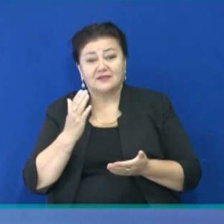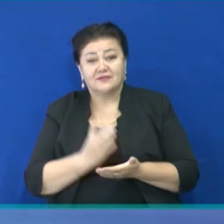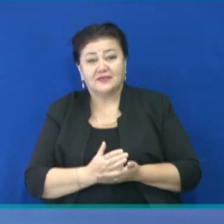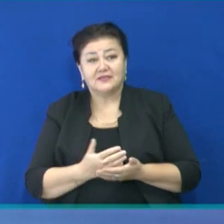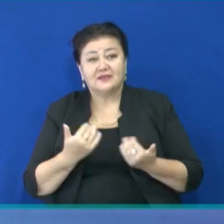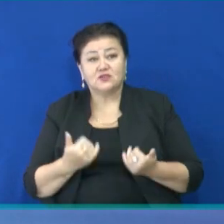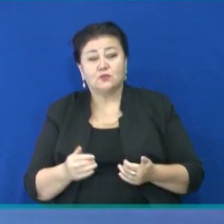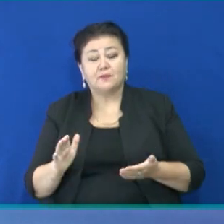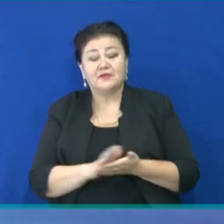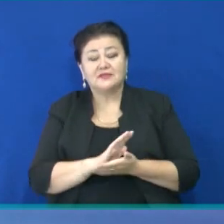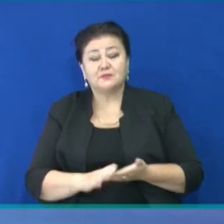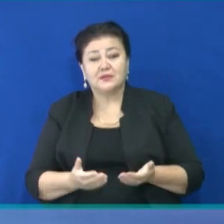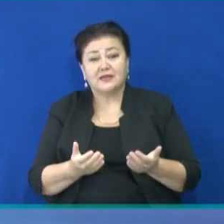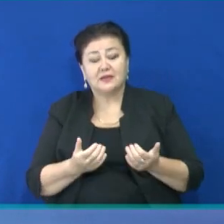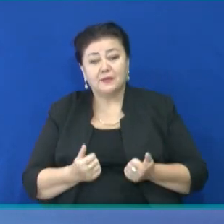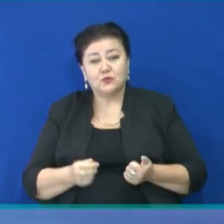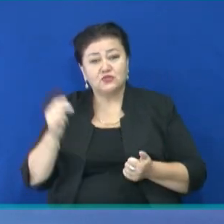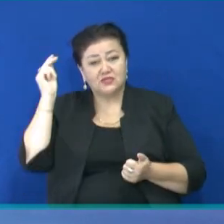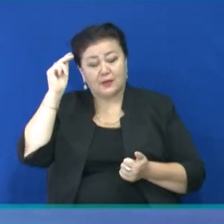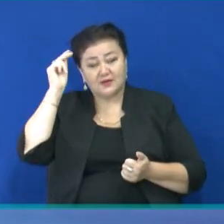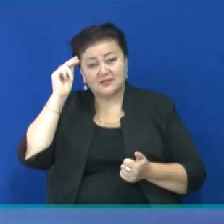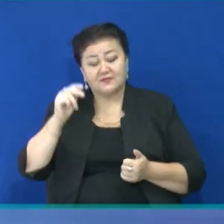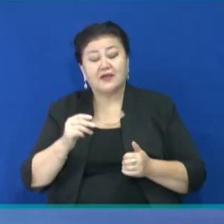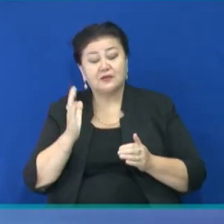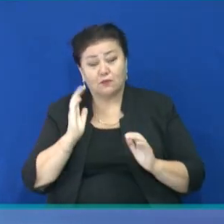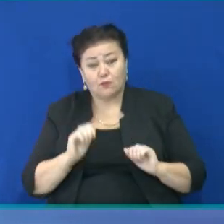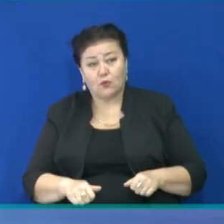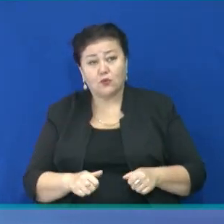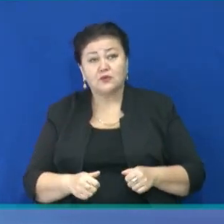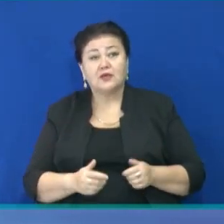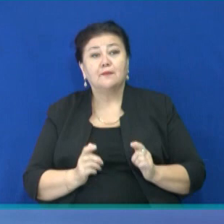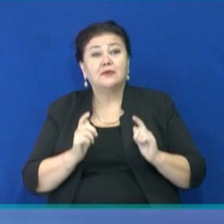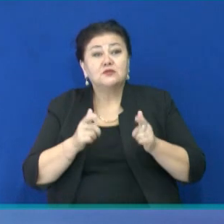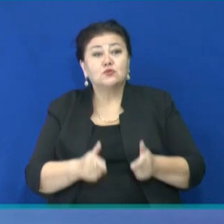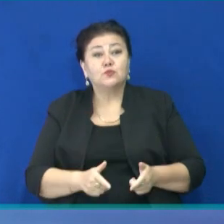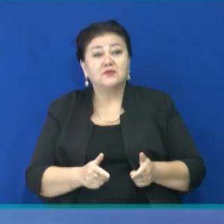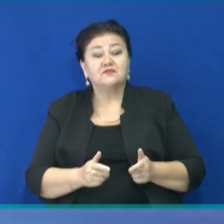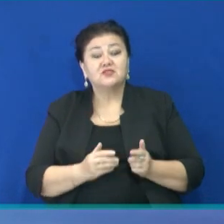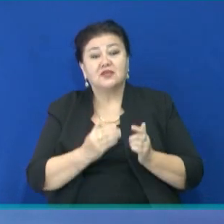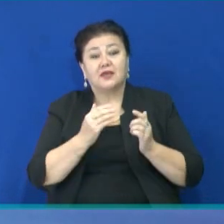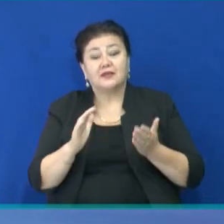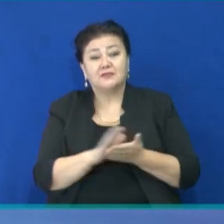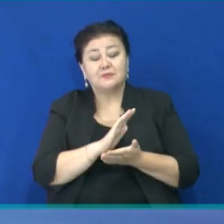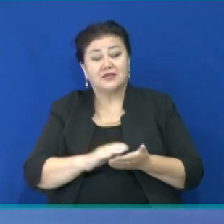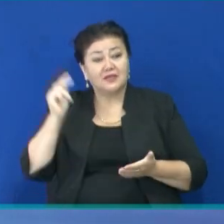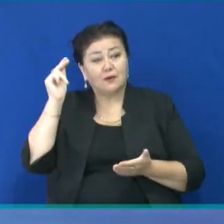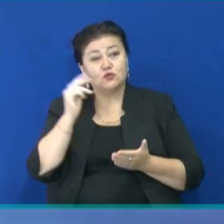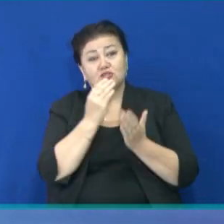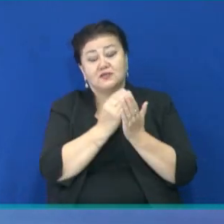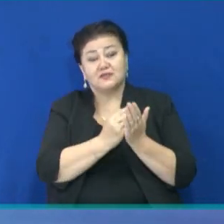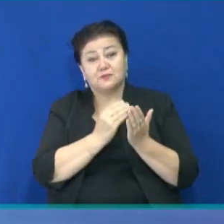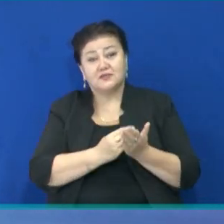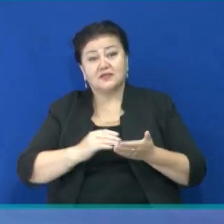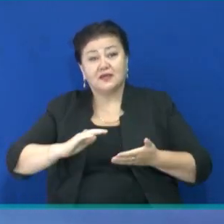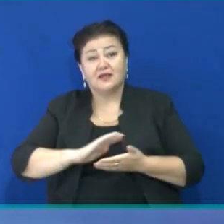тегін білім алуға өтініштерін қалдырды. Қазір мемлекеттік грантқа түскен студенттердің тізімі де жарияланды. Бұған қоса